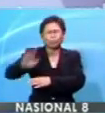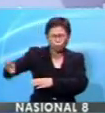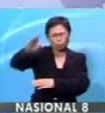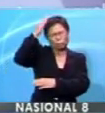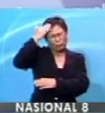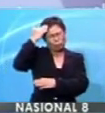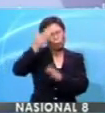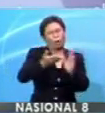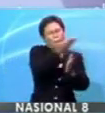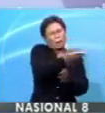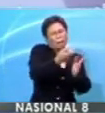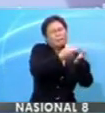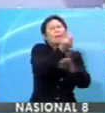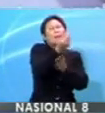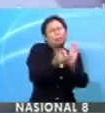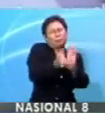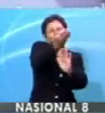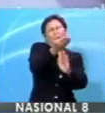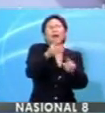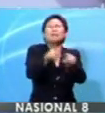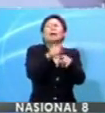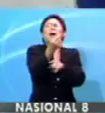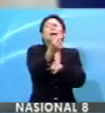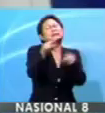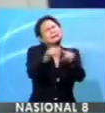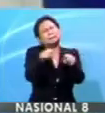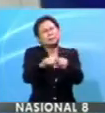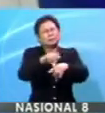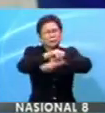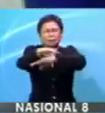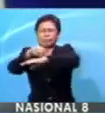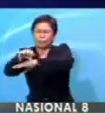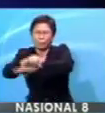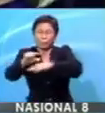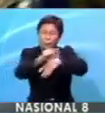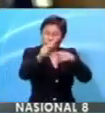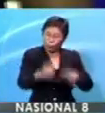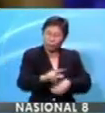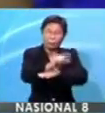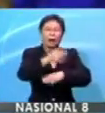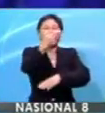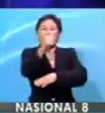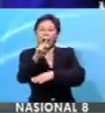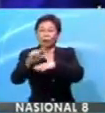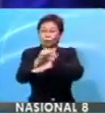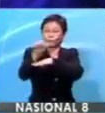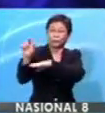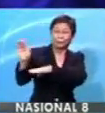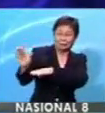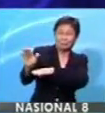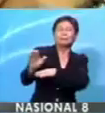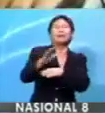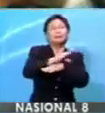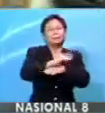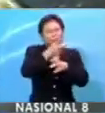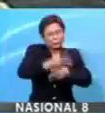kalau harga Bagaimana harga almost normal Beliau juga menasihatkan agar pengguna menggunakan hak mereka sebagai pengguna dan